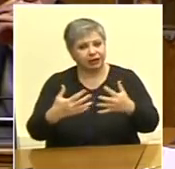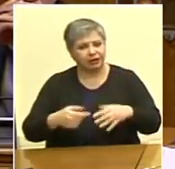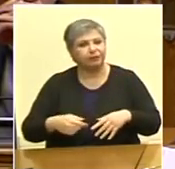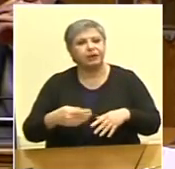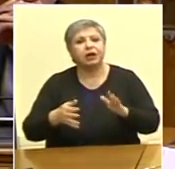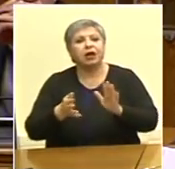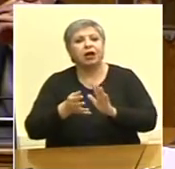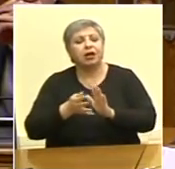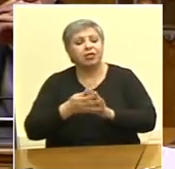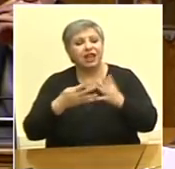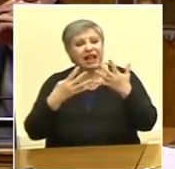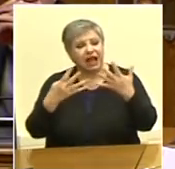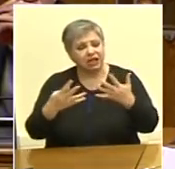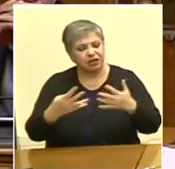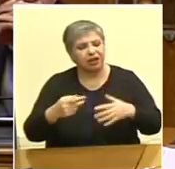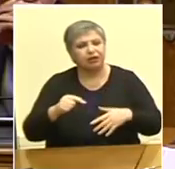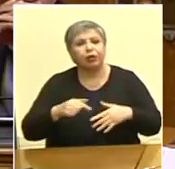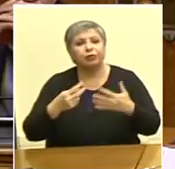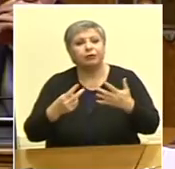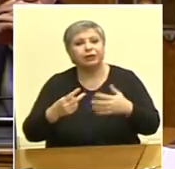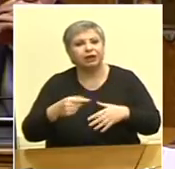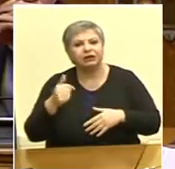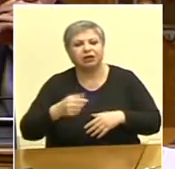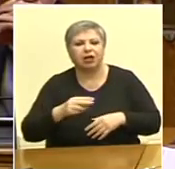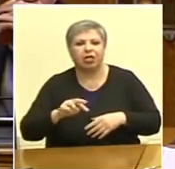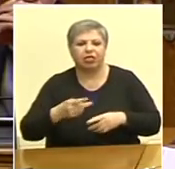19,07 δισεκατομμύρια ευρώ. 2011,